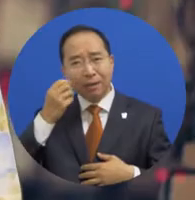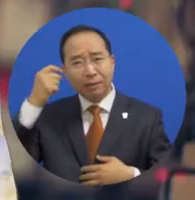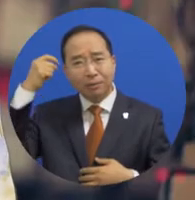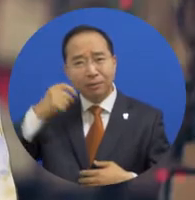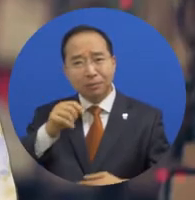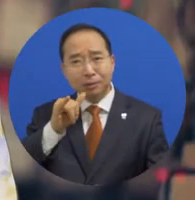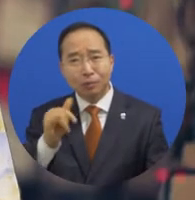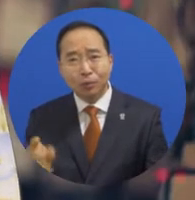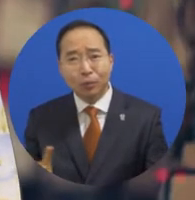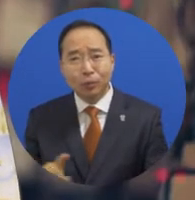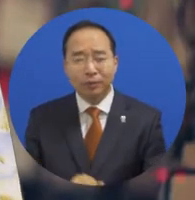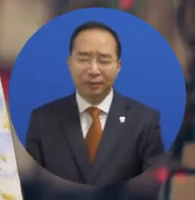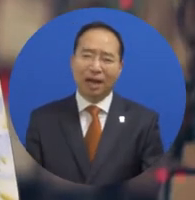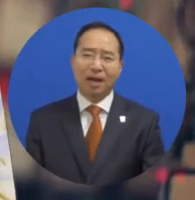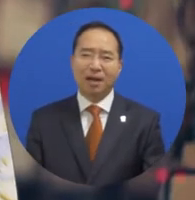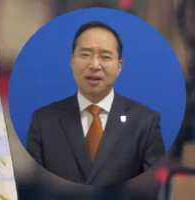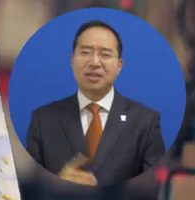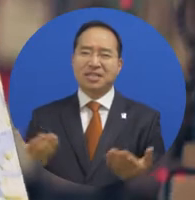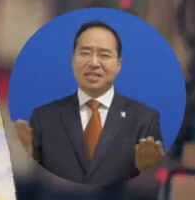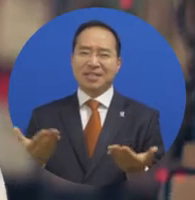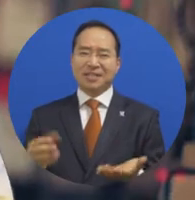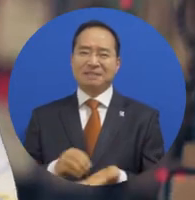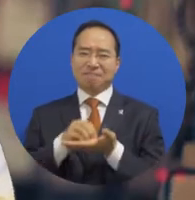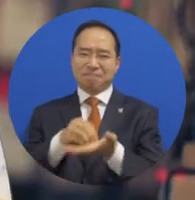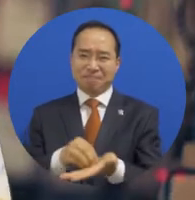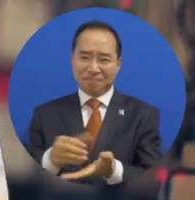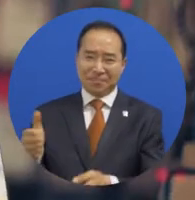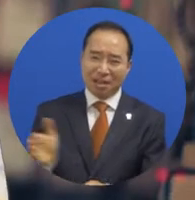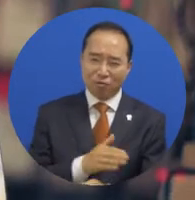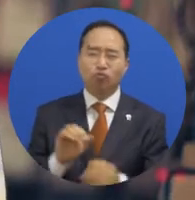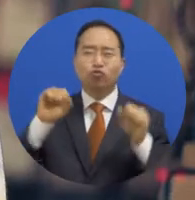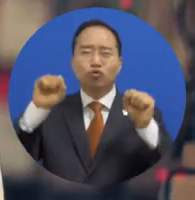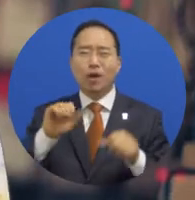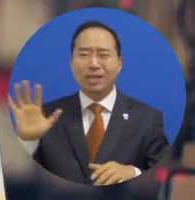있으세요? 저는 입사하고 늘